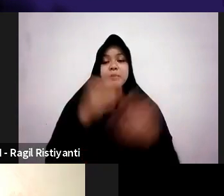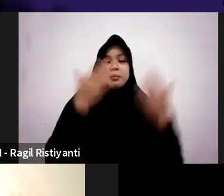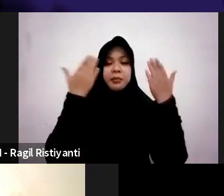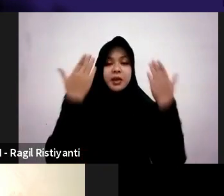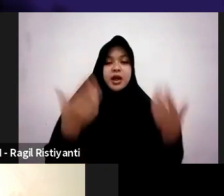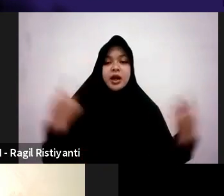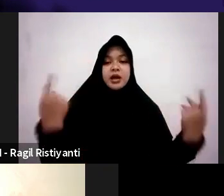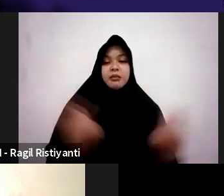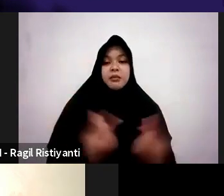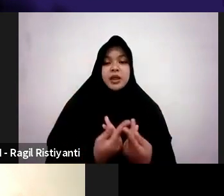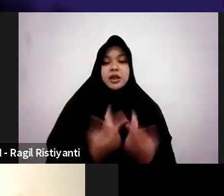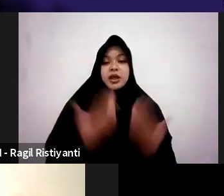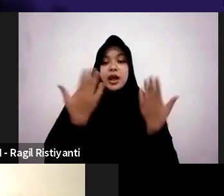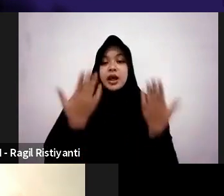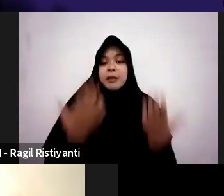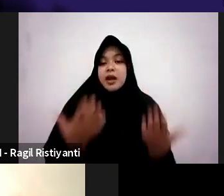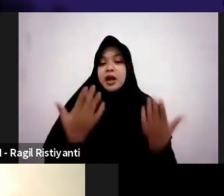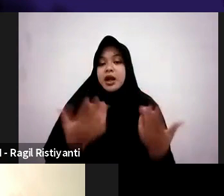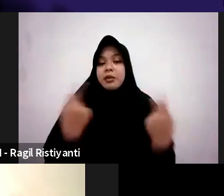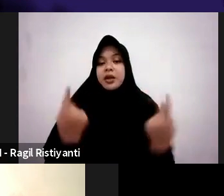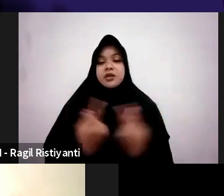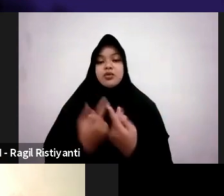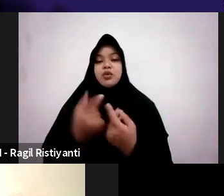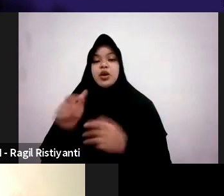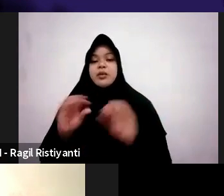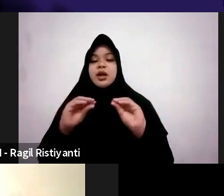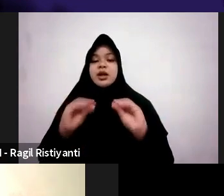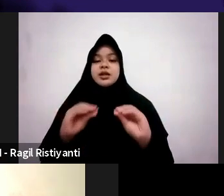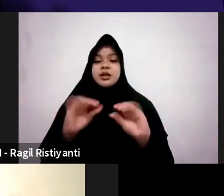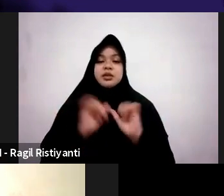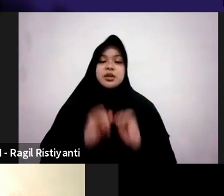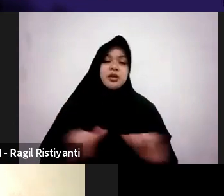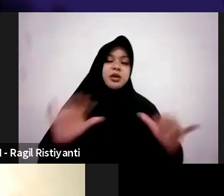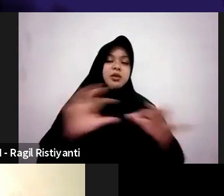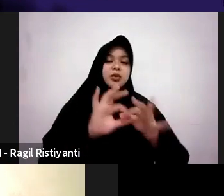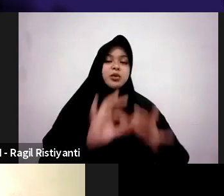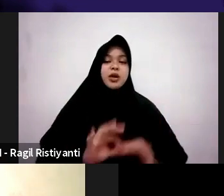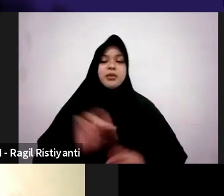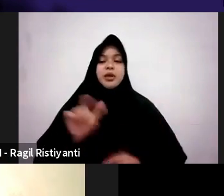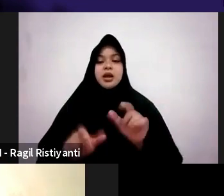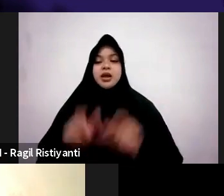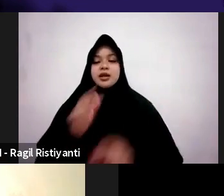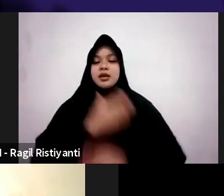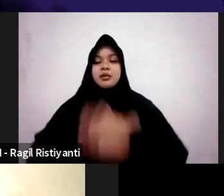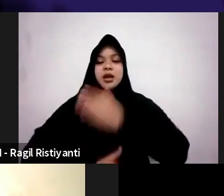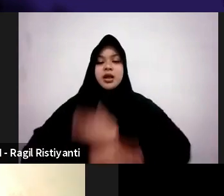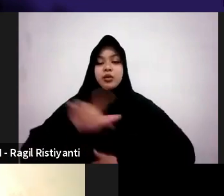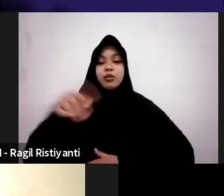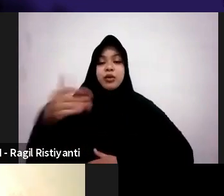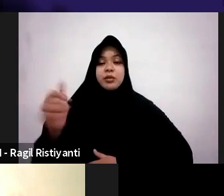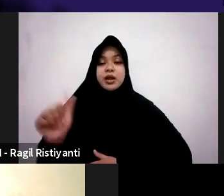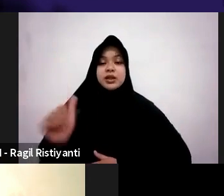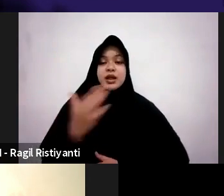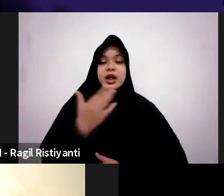kami-kami ini gitu mengajarkan atau bersama berkolaborasi dengan para penyandang disabilitas itu kan yang udah biasa terjadi